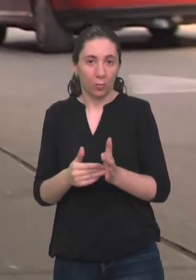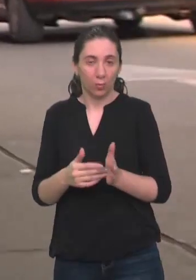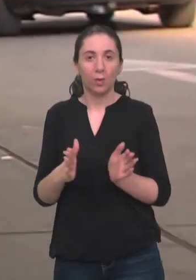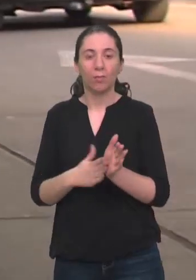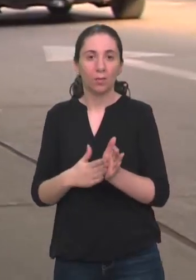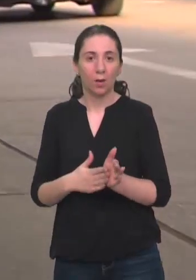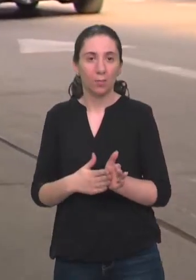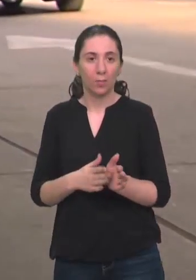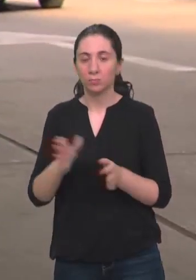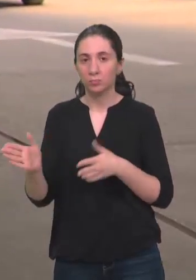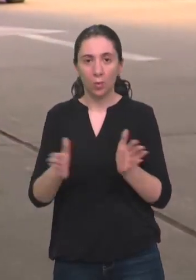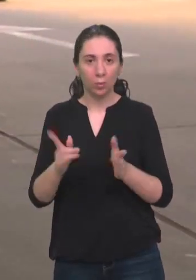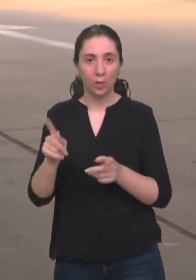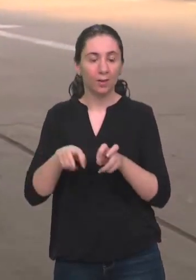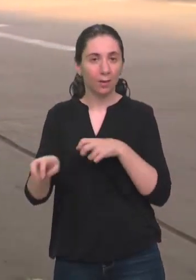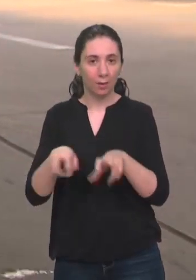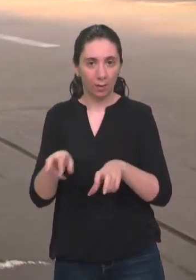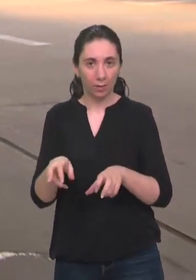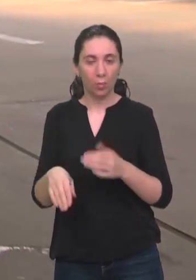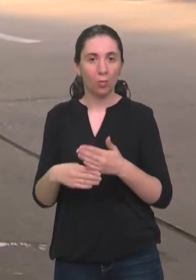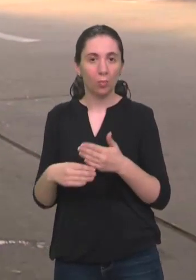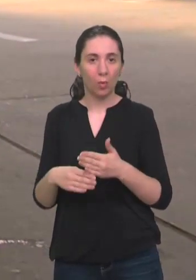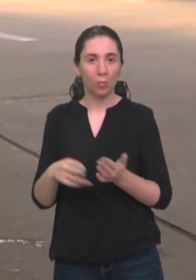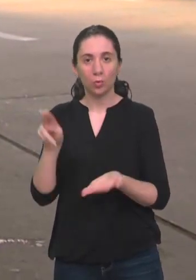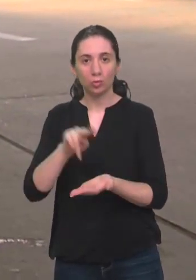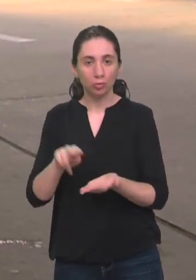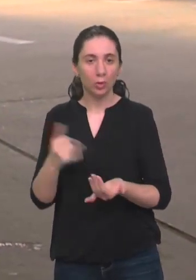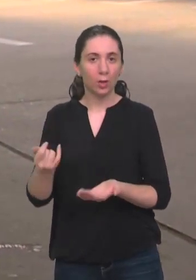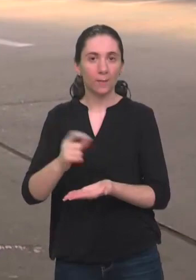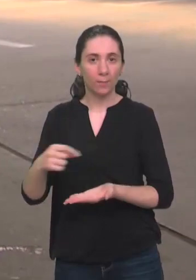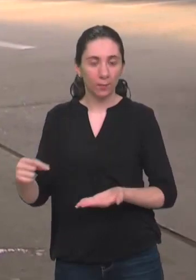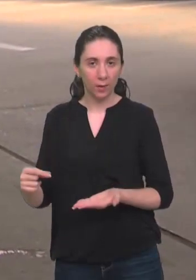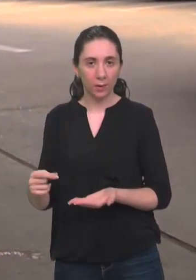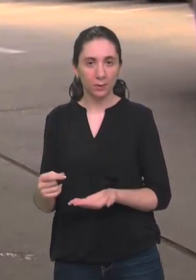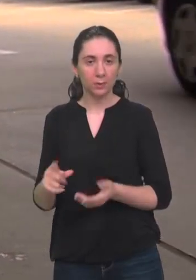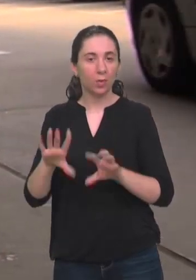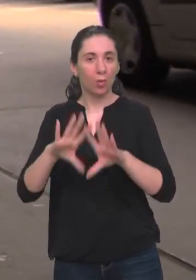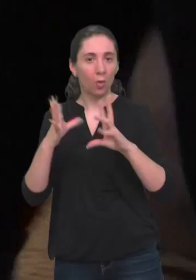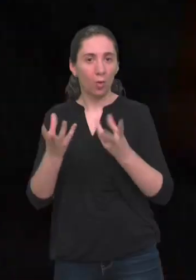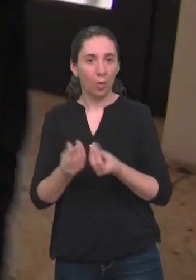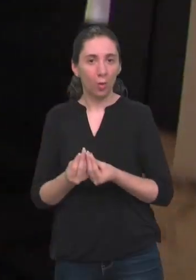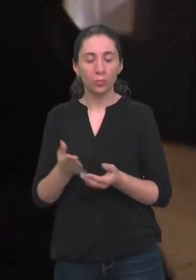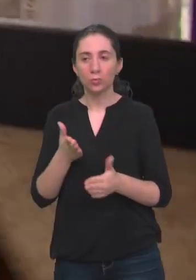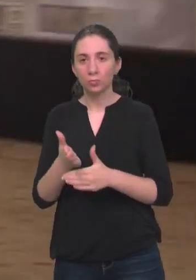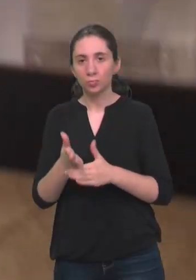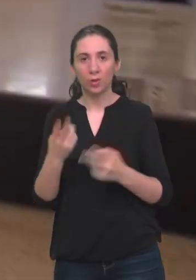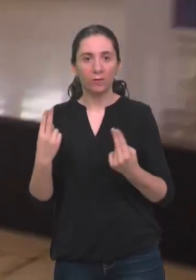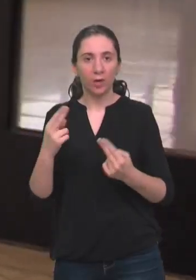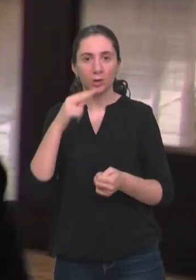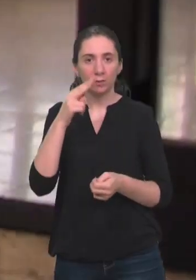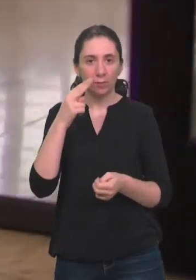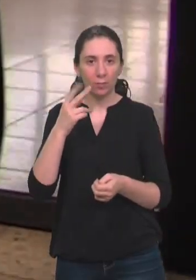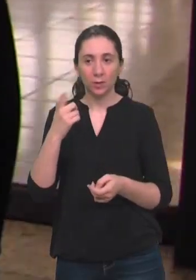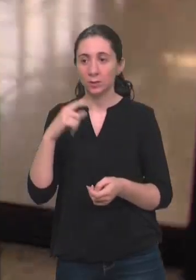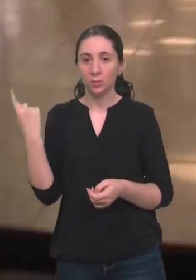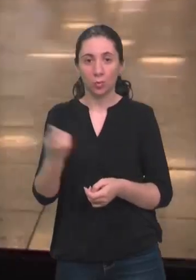primjerice orijentaciji i kretanju, pomoć pri čitanju ili pisanju, te općenito posredovanju bitnih informacija iz